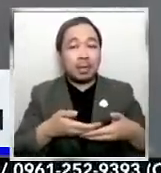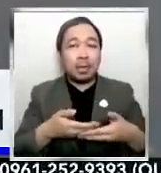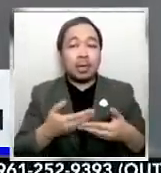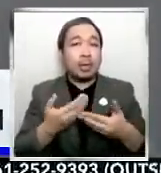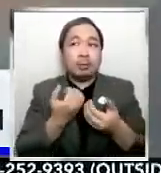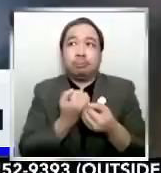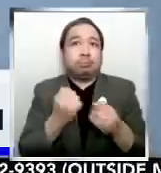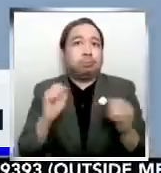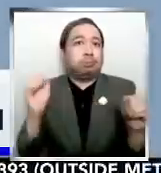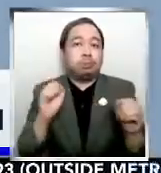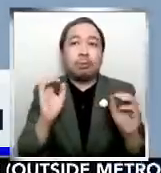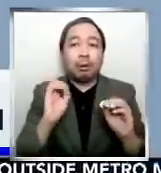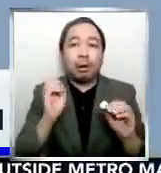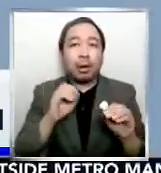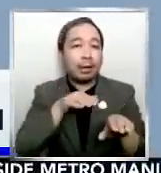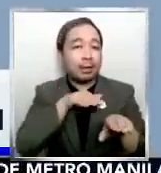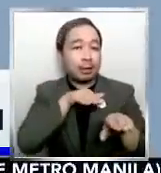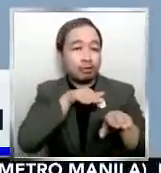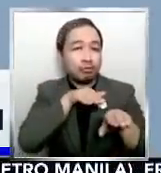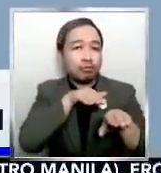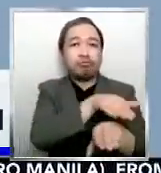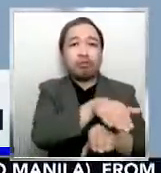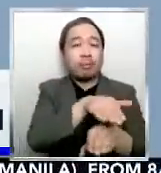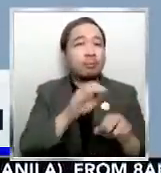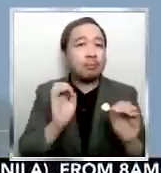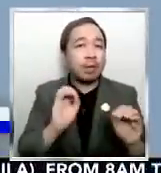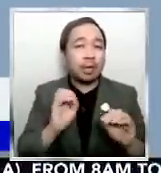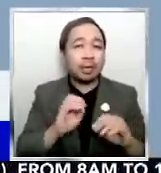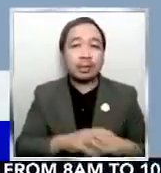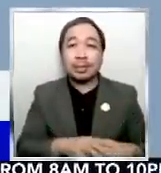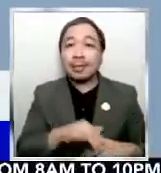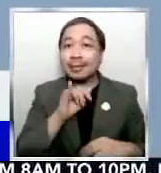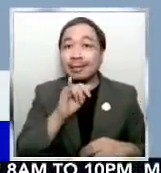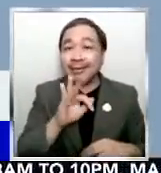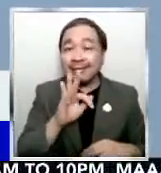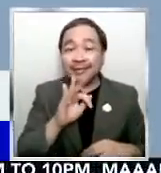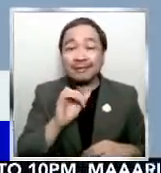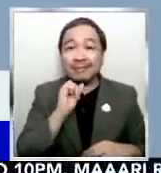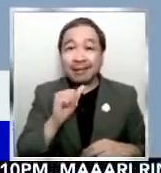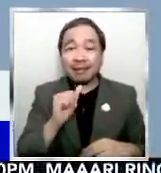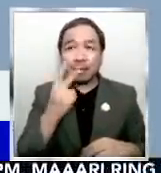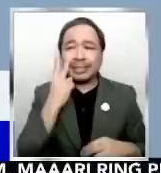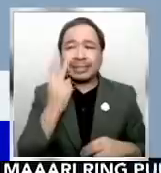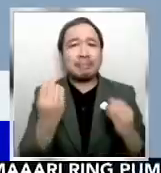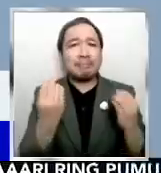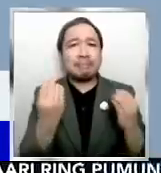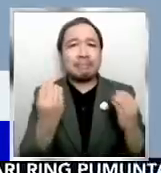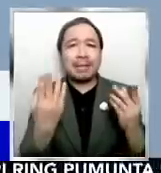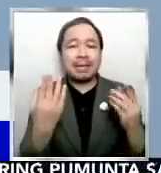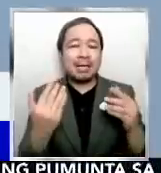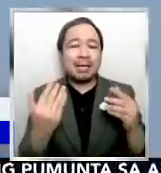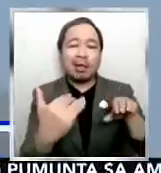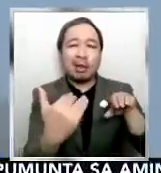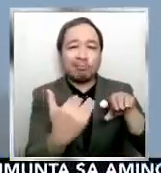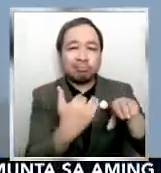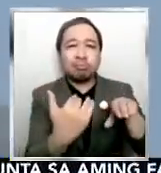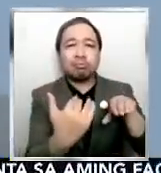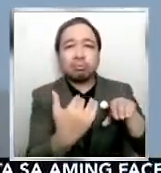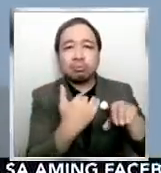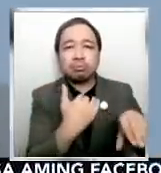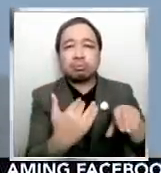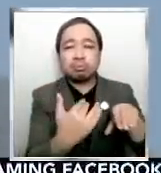sasakyan noon. Before po na nangyari yon, marami po kami nakasalubong na sasakyan. During nung nasa kurbada noon